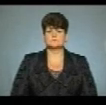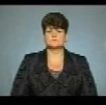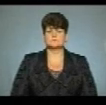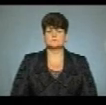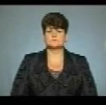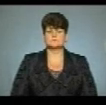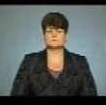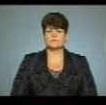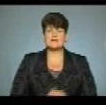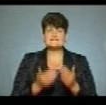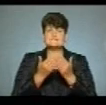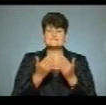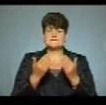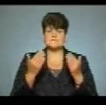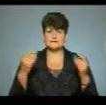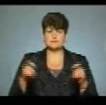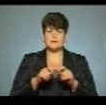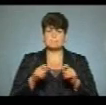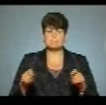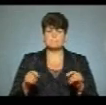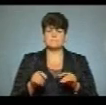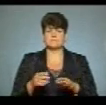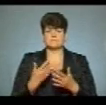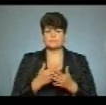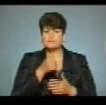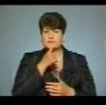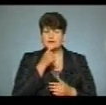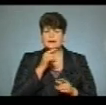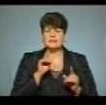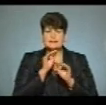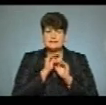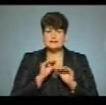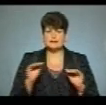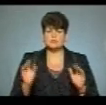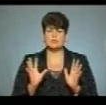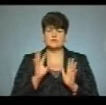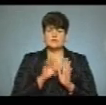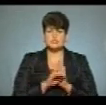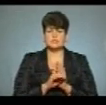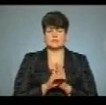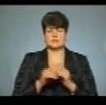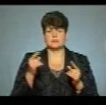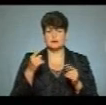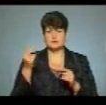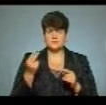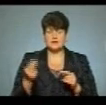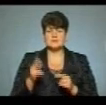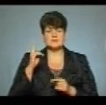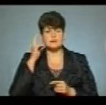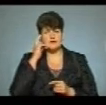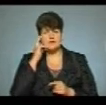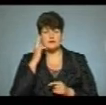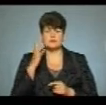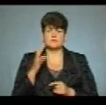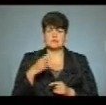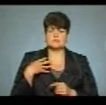Виставку «Міра тиші» відкрили в Тернопільському художньому музеї. Туди увійшли роботи митців Роксолани Угренюк зі Львова, Катерини Кобилянської із Києва,